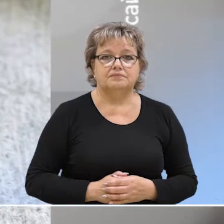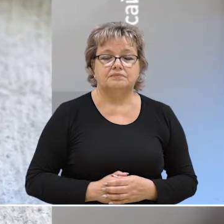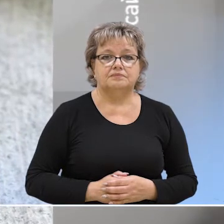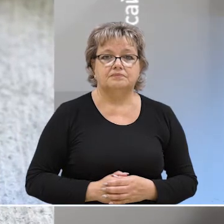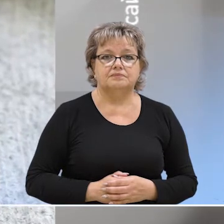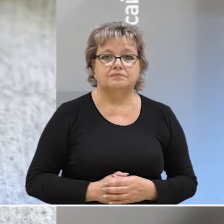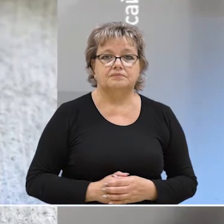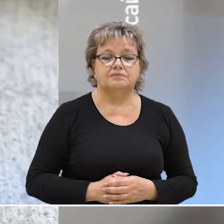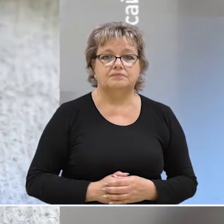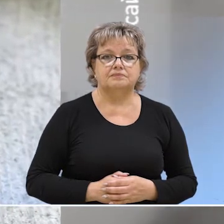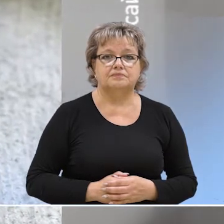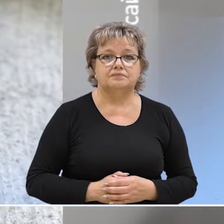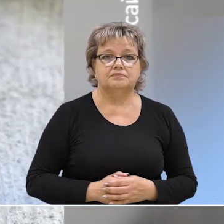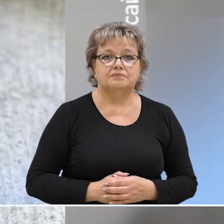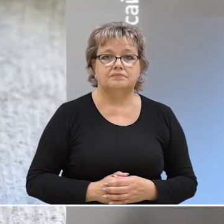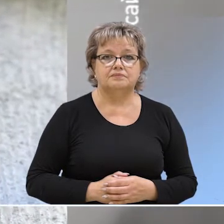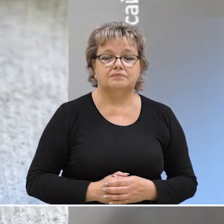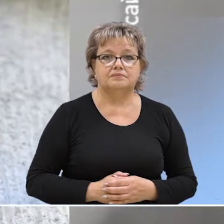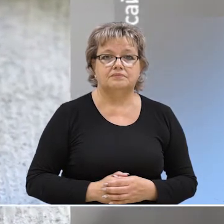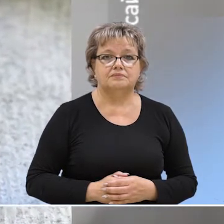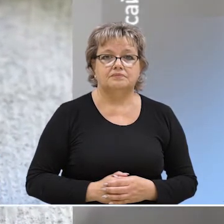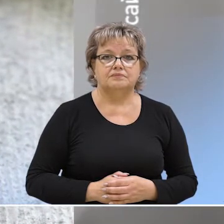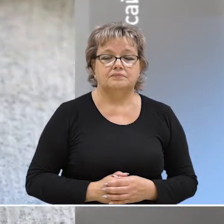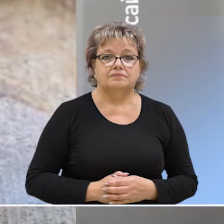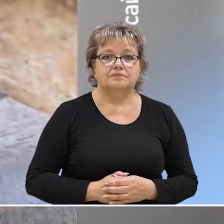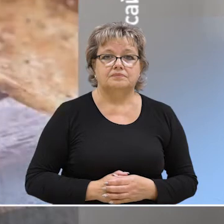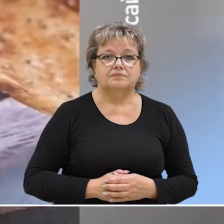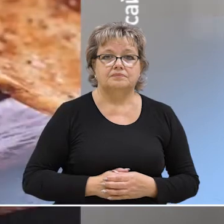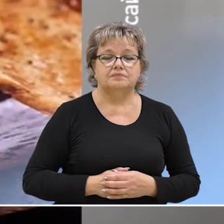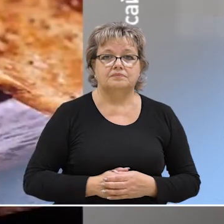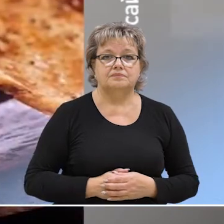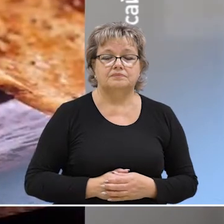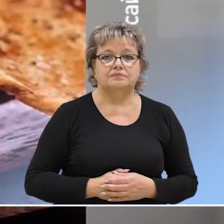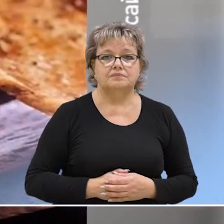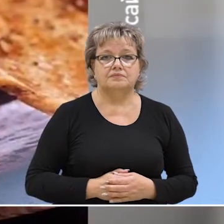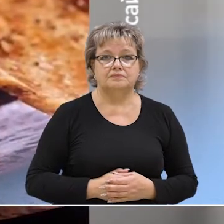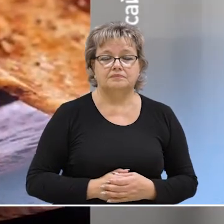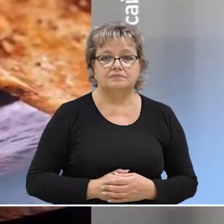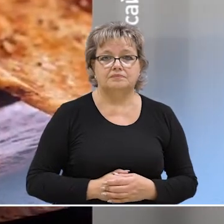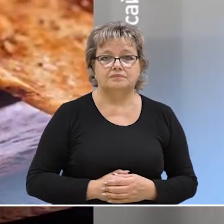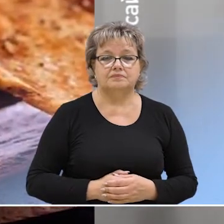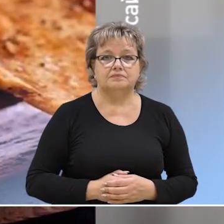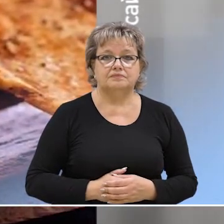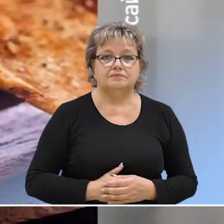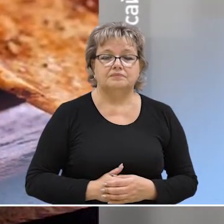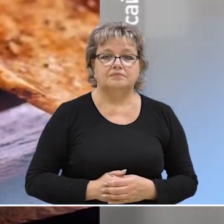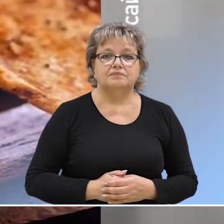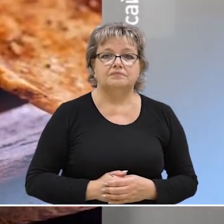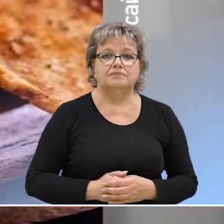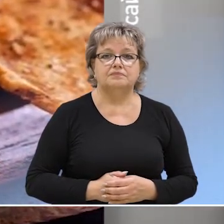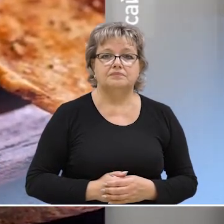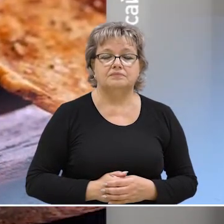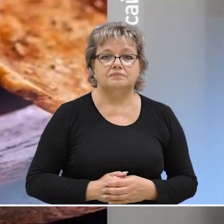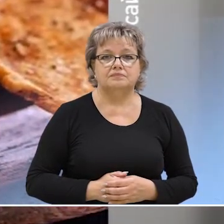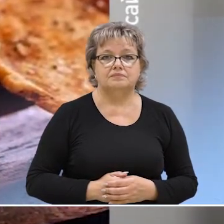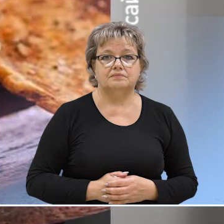процессы метаболизма и процесс регенерации тканей внутренних органов. Одним из самых простых рецептов блюд с сельдереем является сэндвич